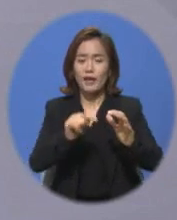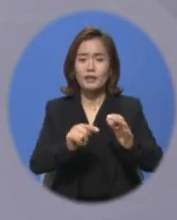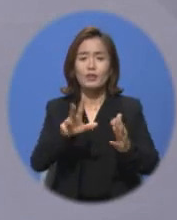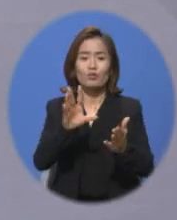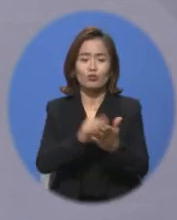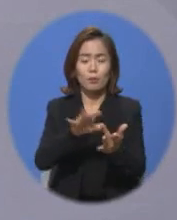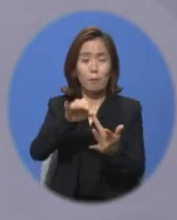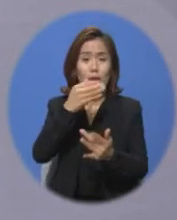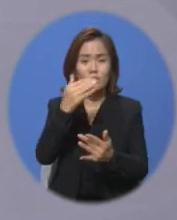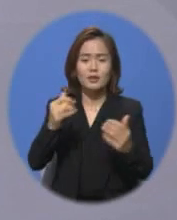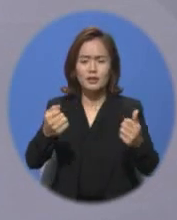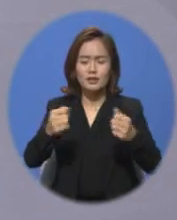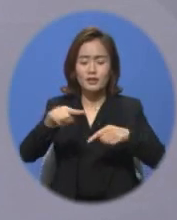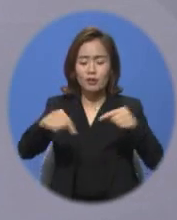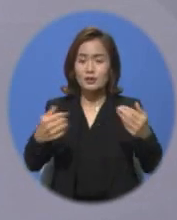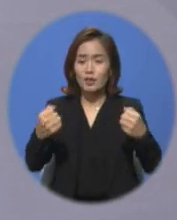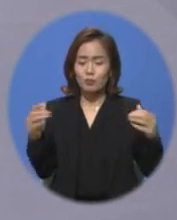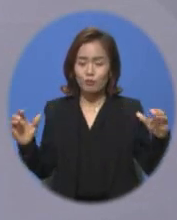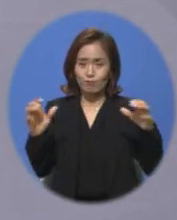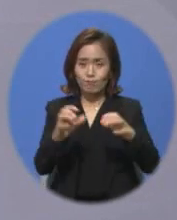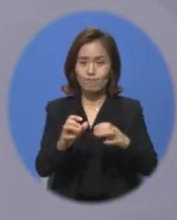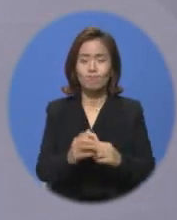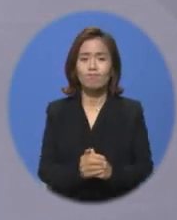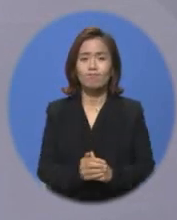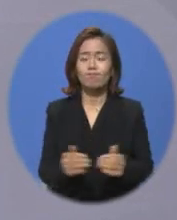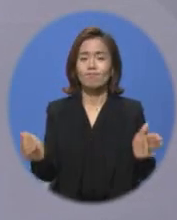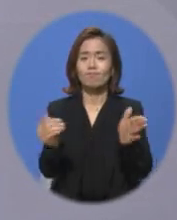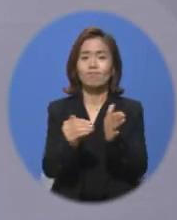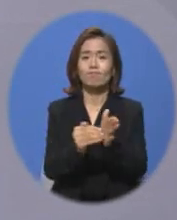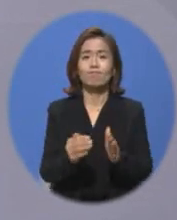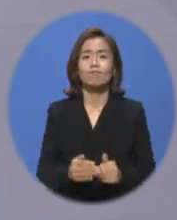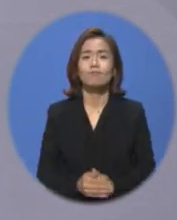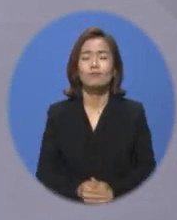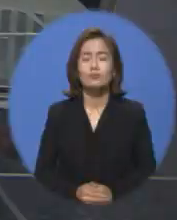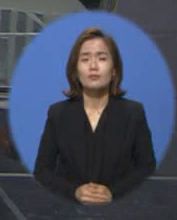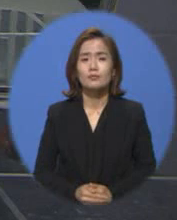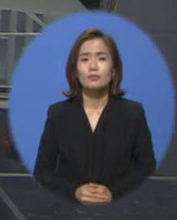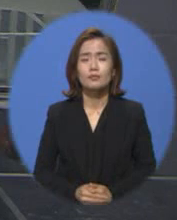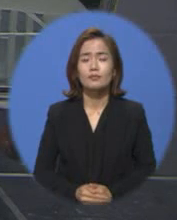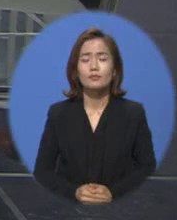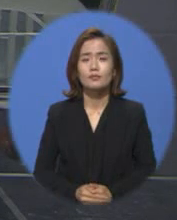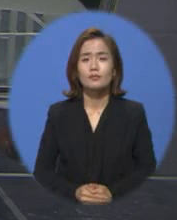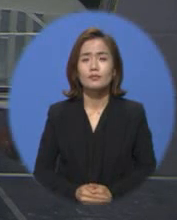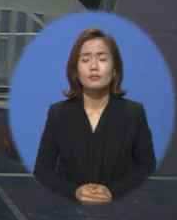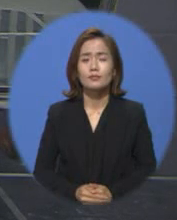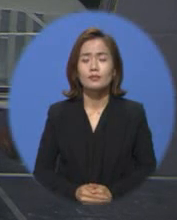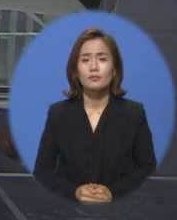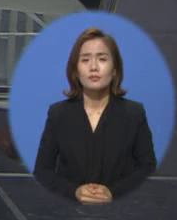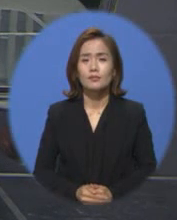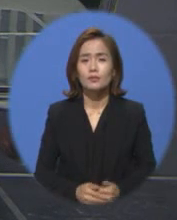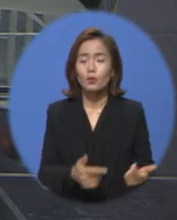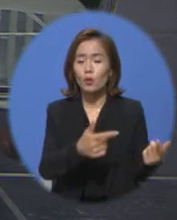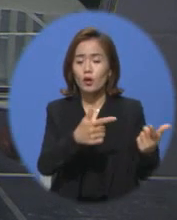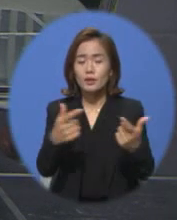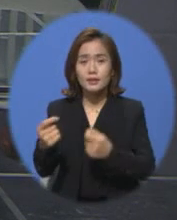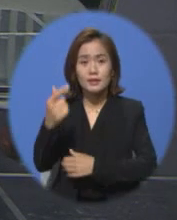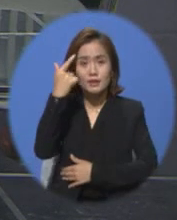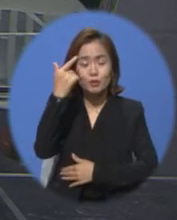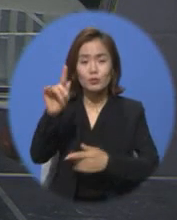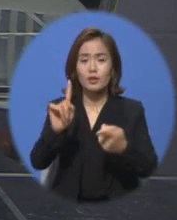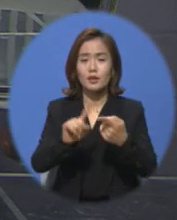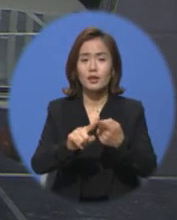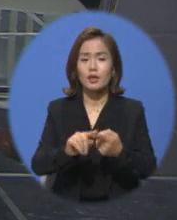범진보진영이재집권할경우이를국가사업으로채택할수있도록정치적역량을결집하겠습니다 .그게전부입니다. 예.이제,